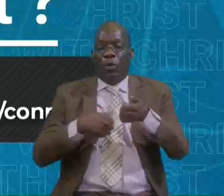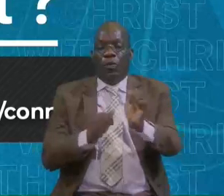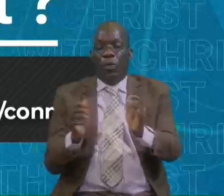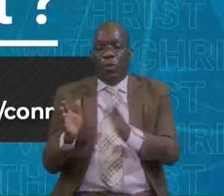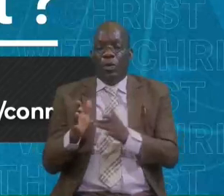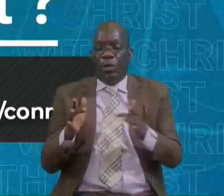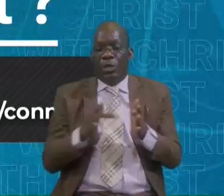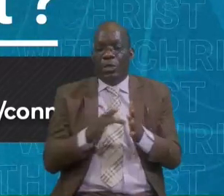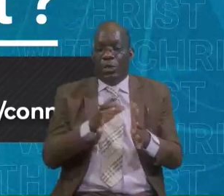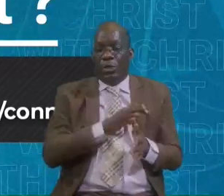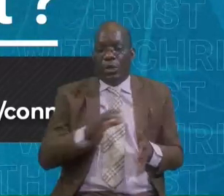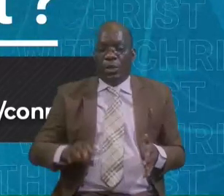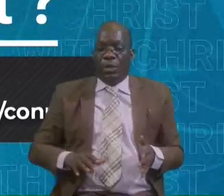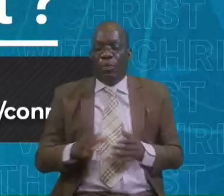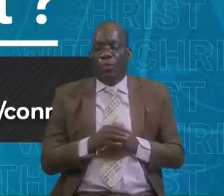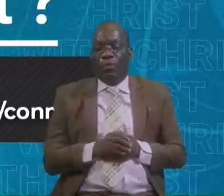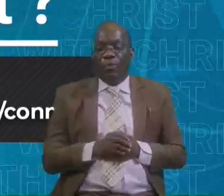À suivre le Seigneur